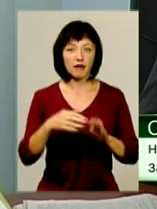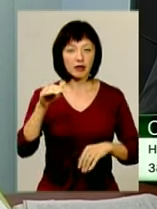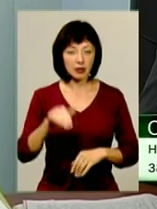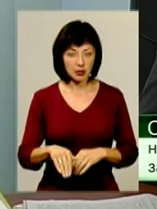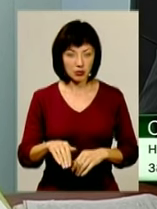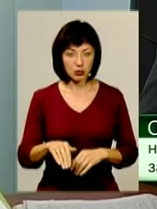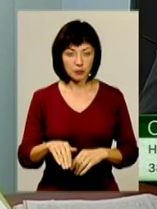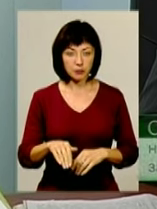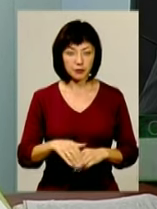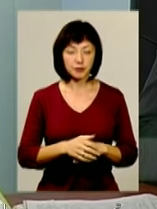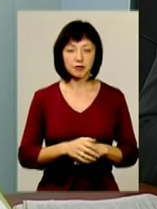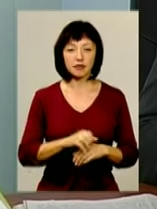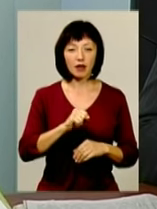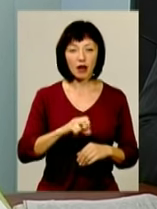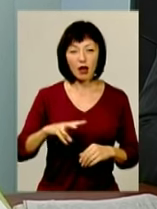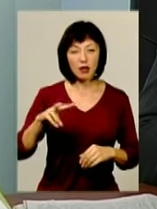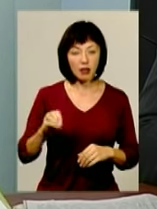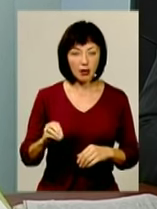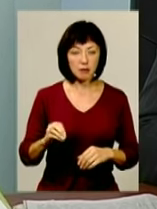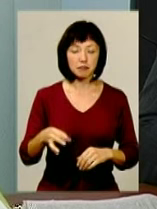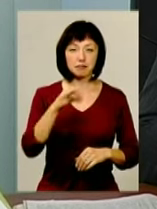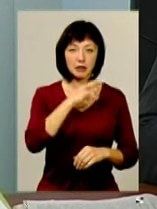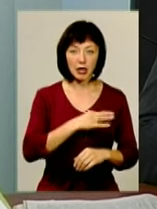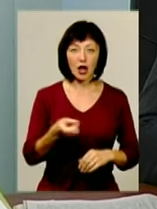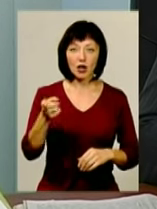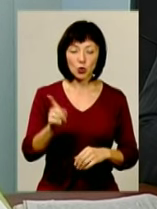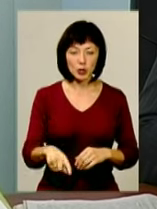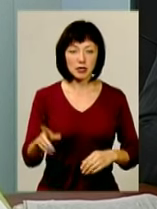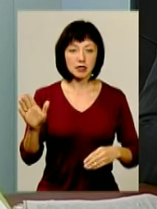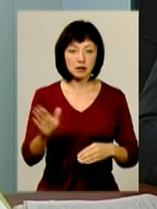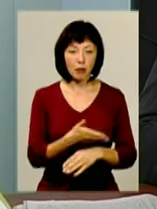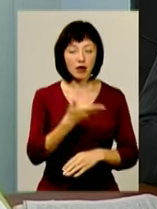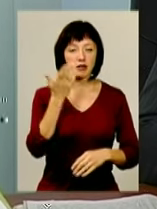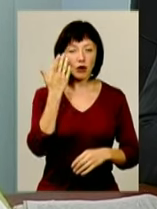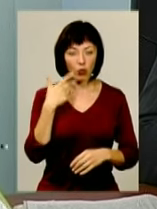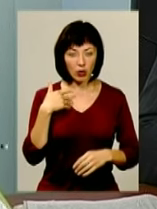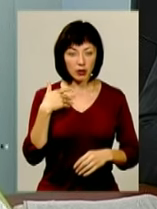тисяч. Але пільга тоді знімається, коли